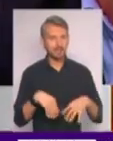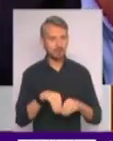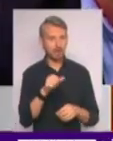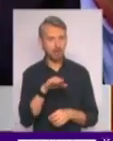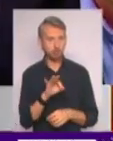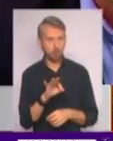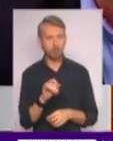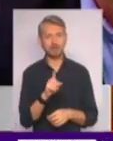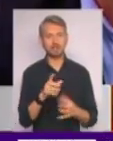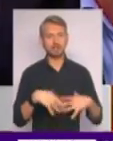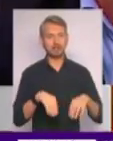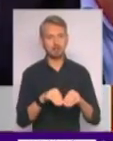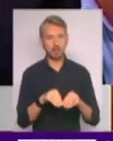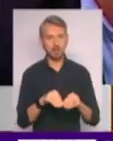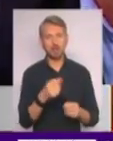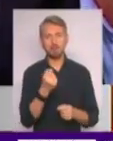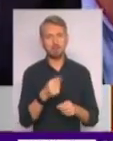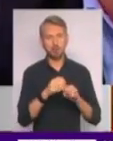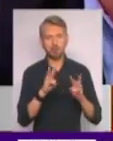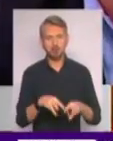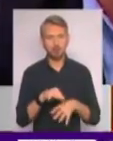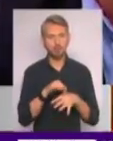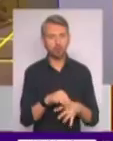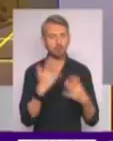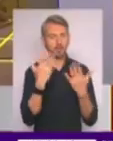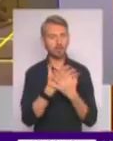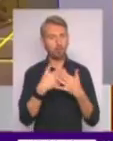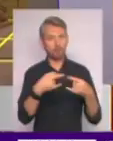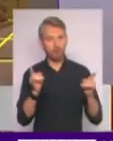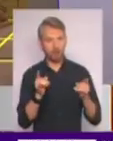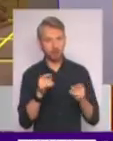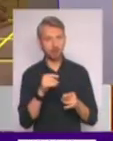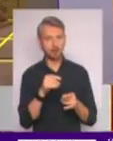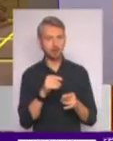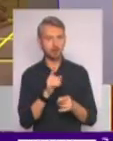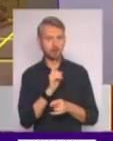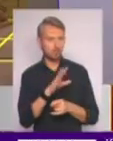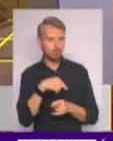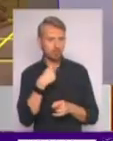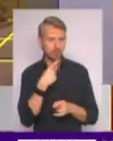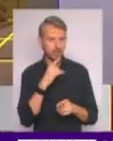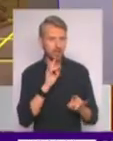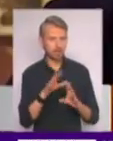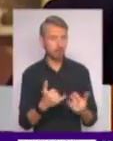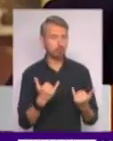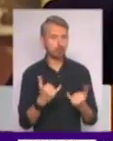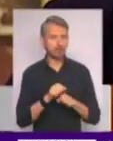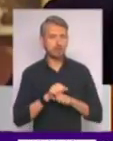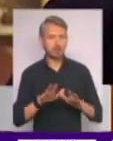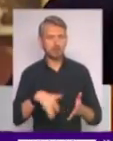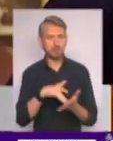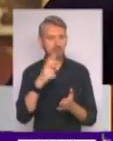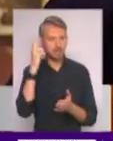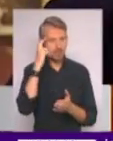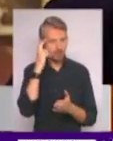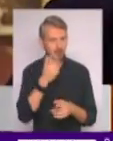атошників, сімей малозабезпечених, вводимо до кінотеатру, до, не будемо зараз рекламу робити, це сучасна мережа міста Києва, вона